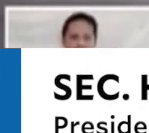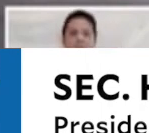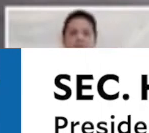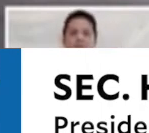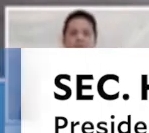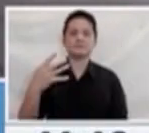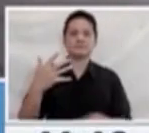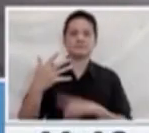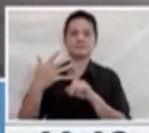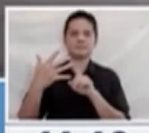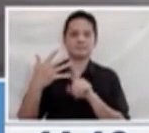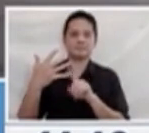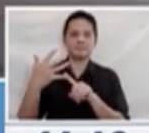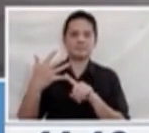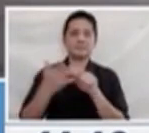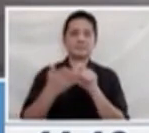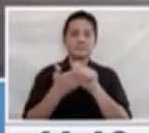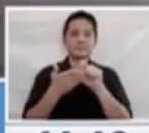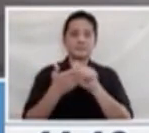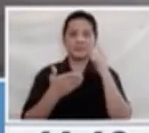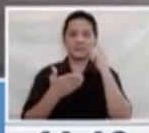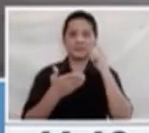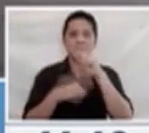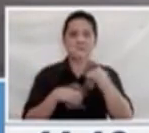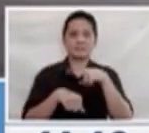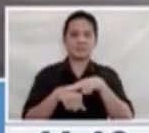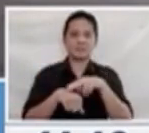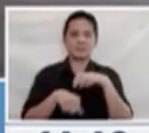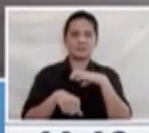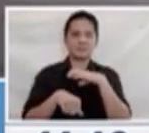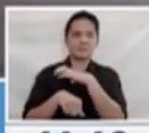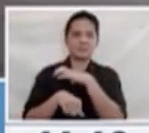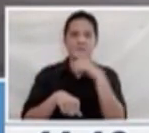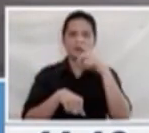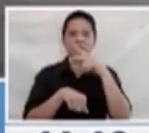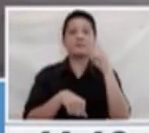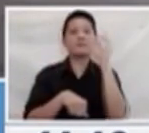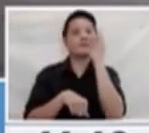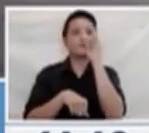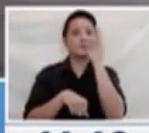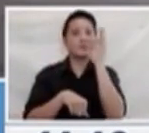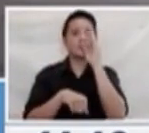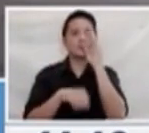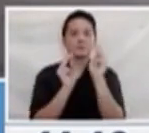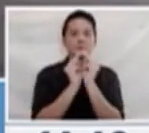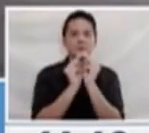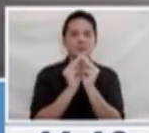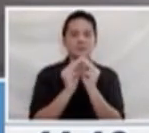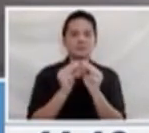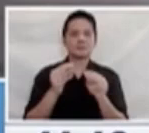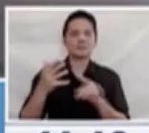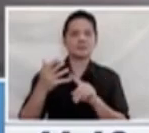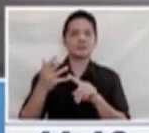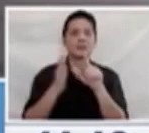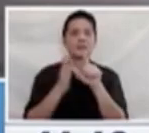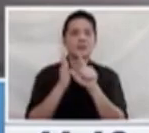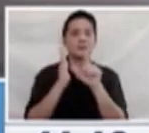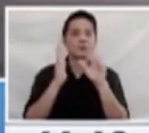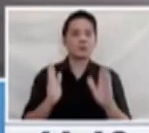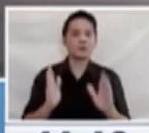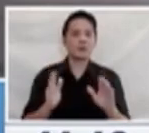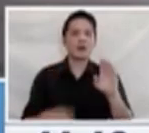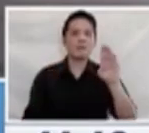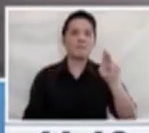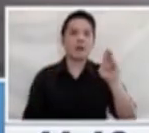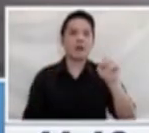ng Department of Health na siguraduhin makakauwi na ang 24,000 na mga OFWs na sa ngayon po ay nag-aantay ng kanilang